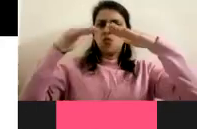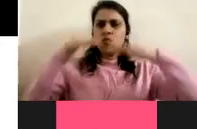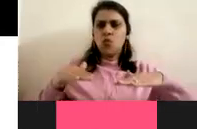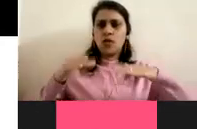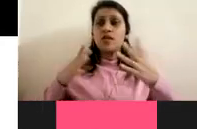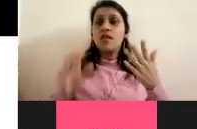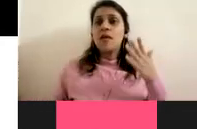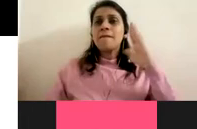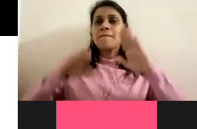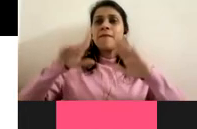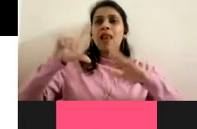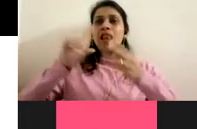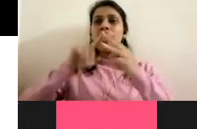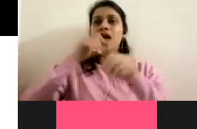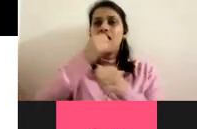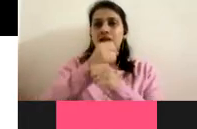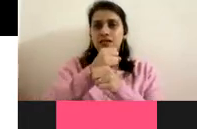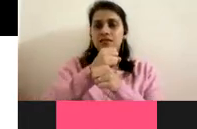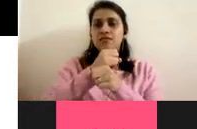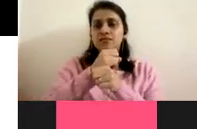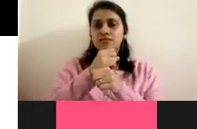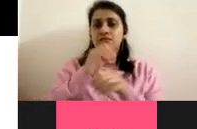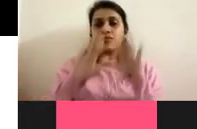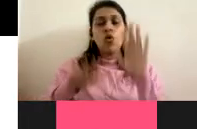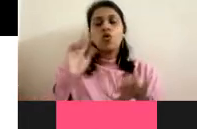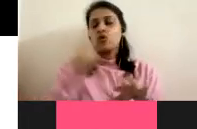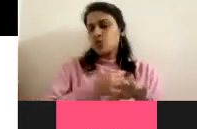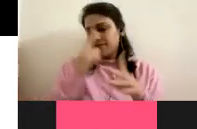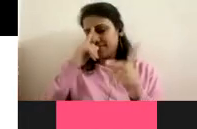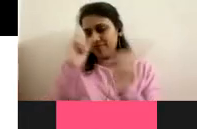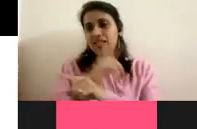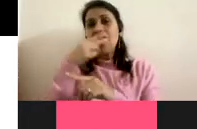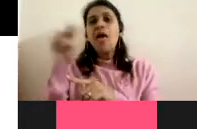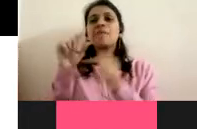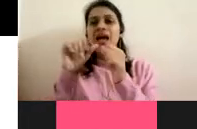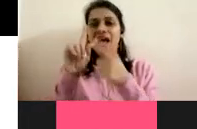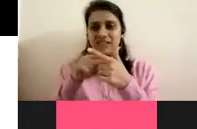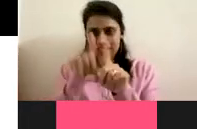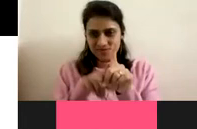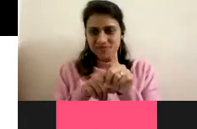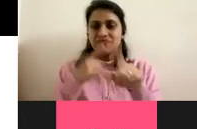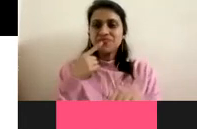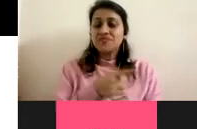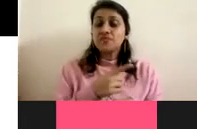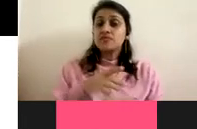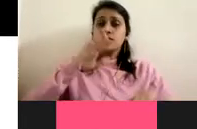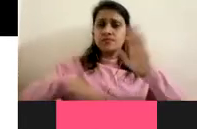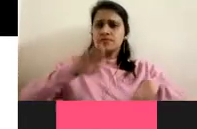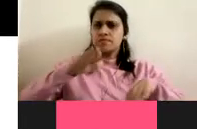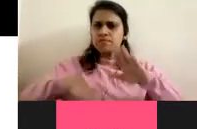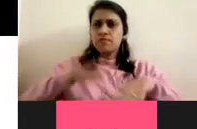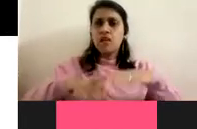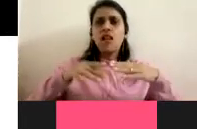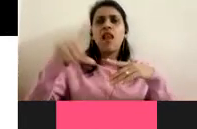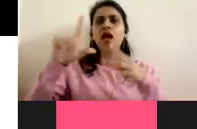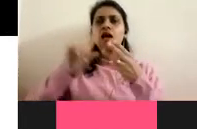करता था पूरा, अजय पैर से टाइप करता था, एंड ही कुड मीट द सेम स्पीड एंड एक्यूरेसी